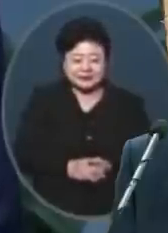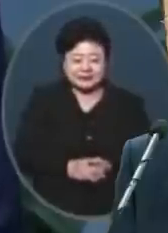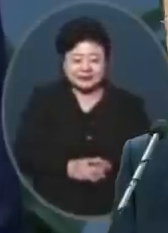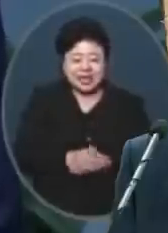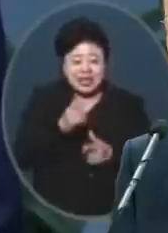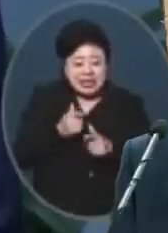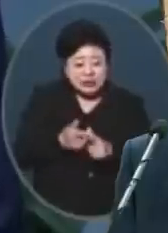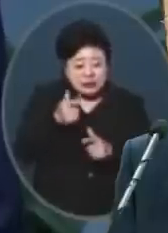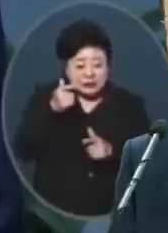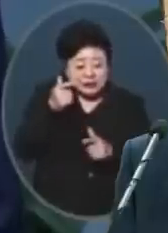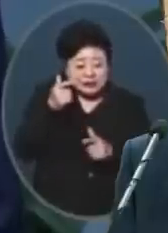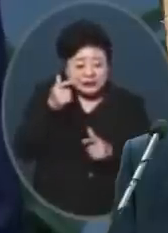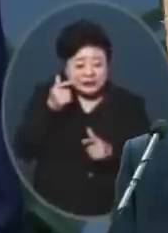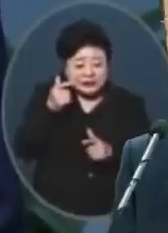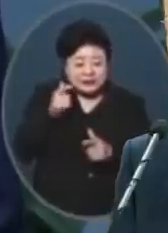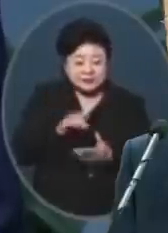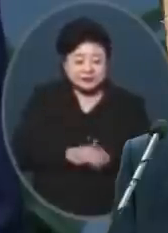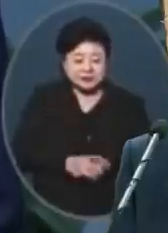예수님은